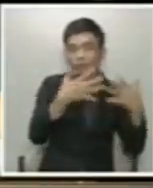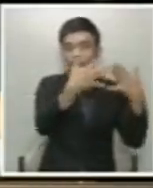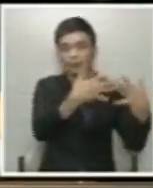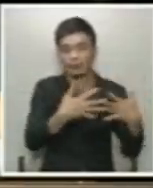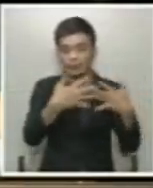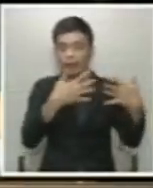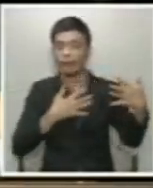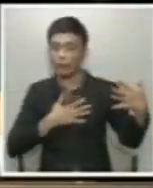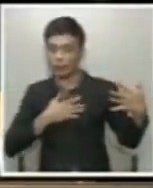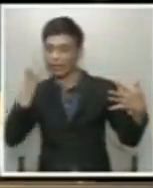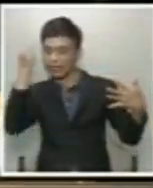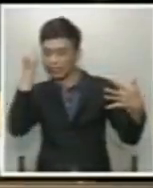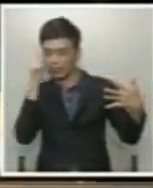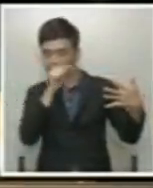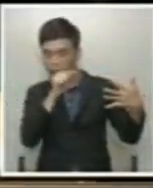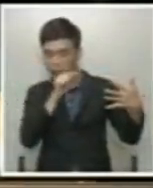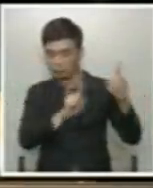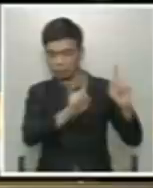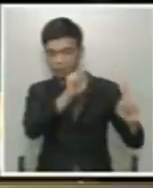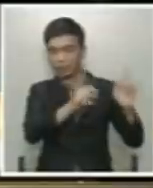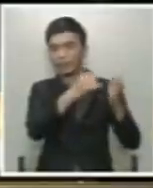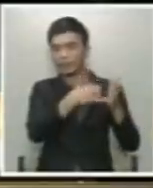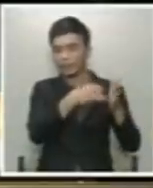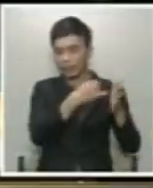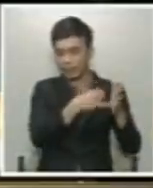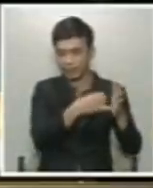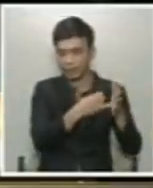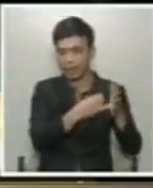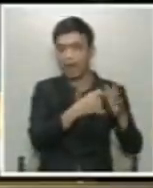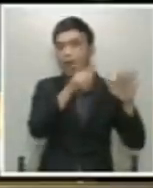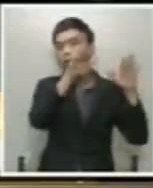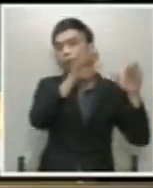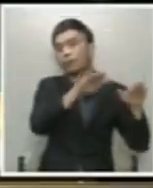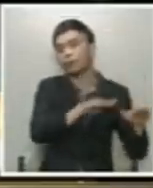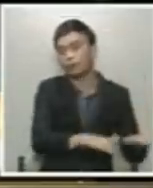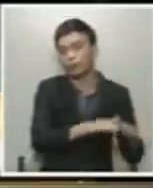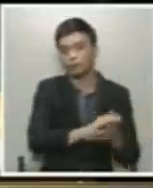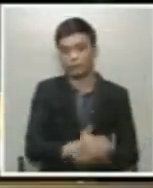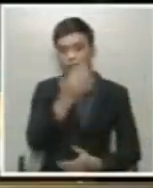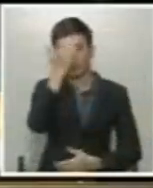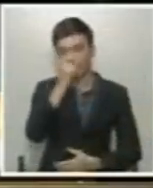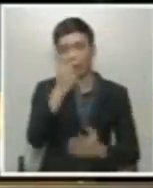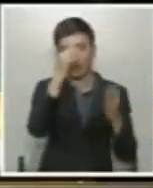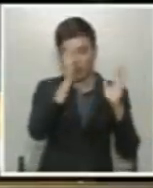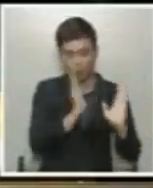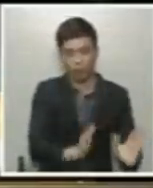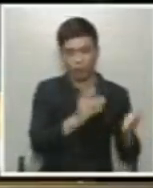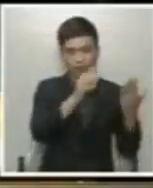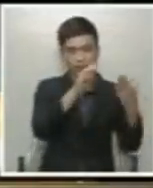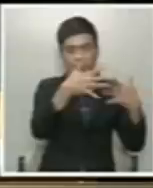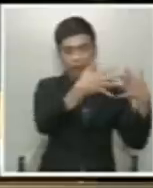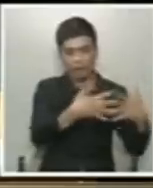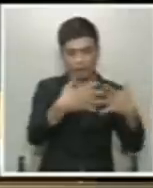ผมคิดว่าวัดง่ายที่สุดก็ดูดาว Industrial Average เพราะคลุมทั้งประเทศคลุมทั้งธุรกิ